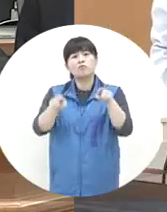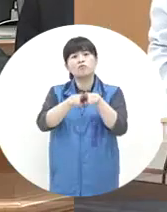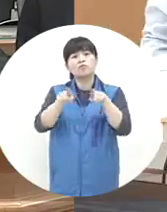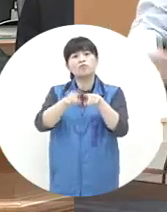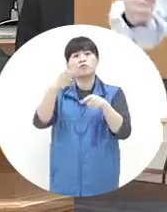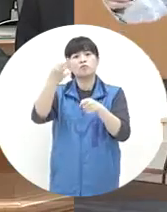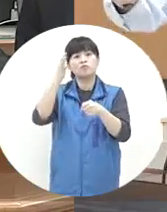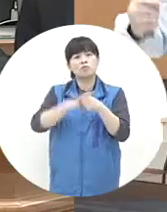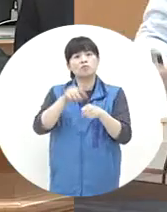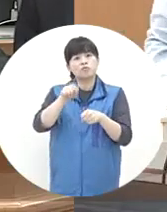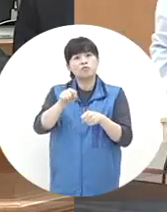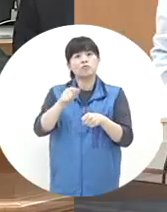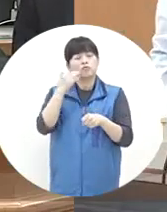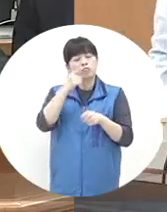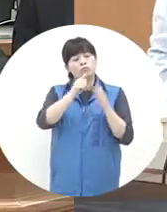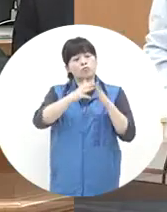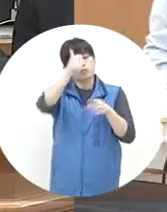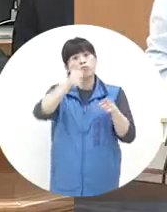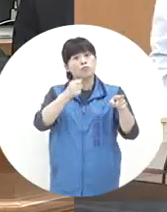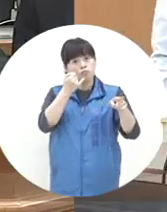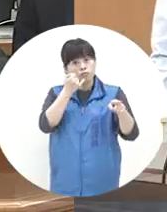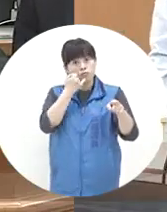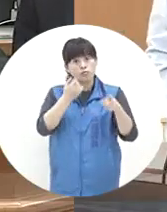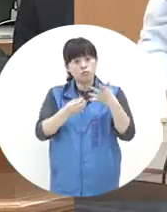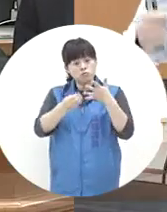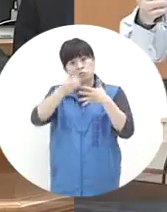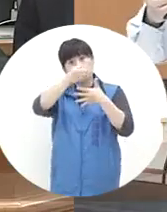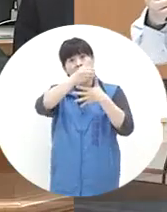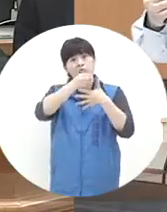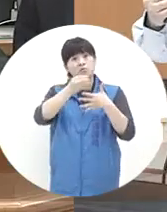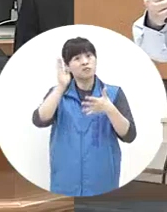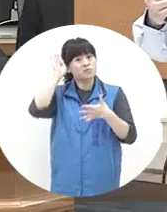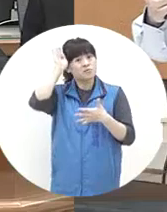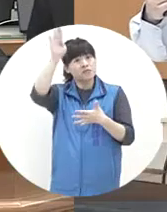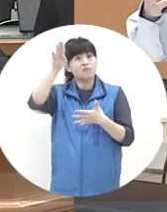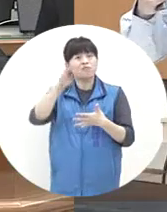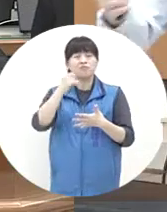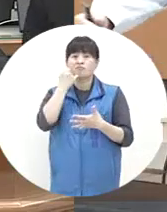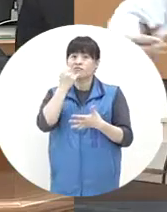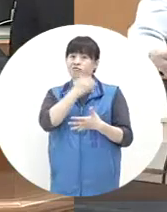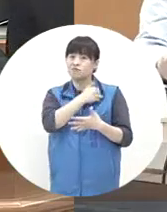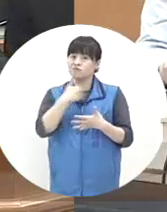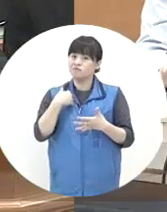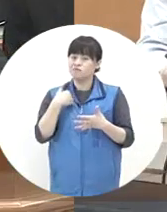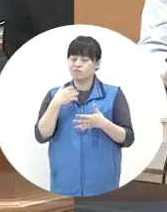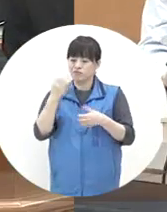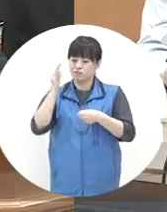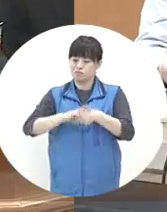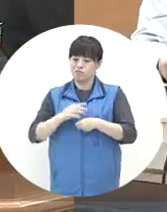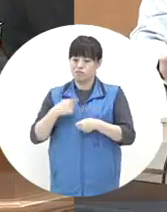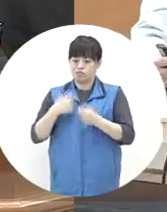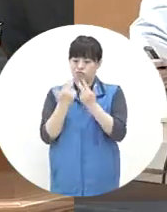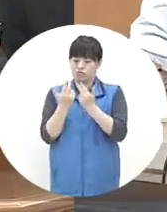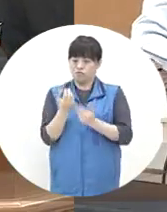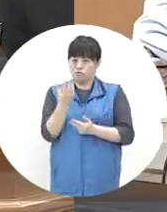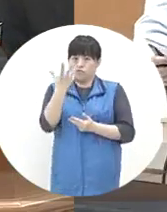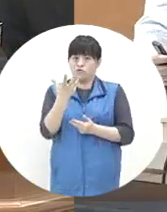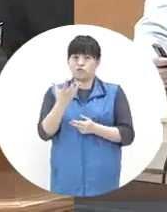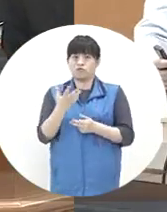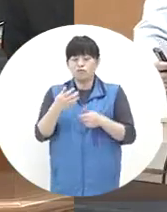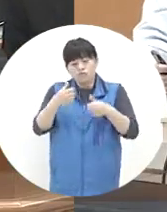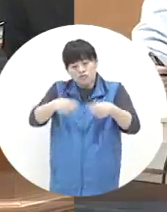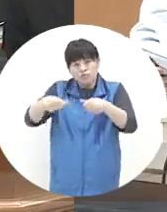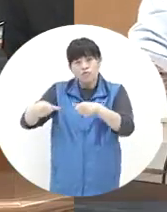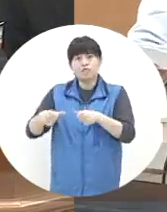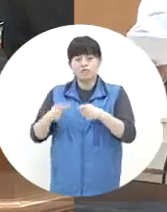款呐、啊，哈、哦，如果市长可以的话。哦、有机会的话将来是不是、哦、多补助一些给我们新北，平衡一下我